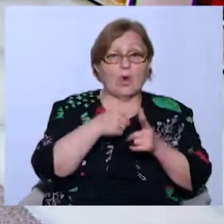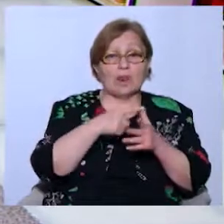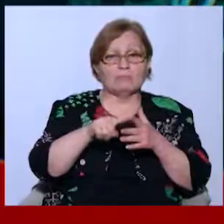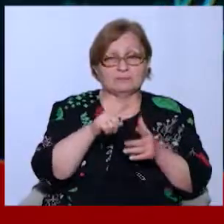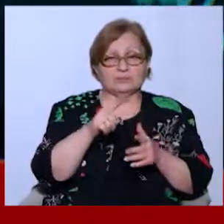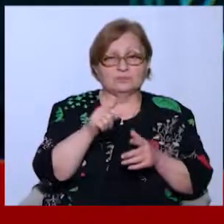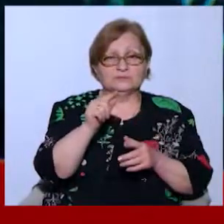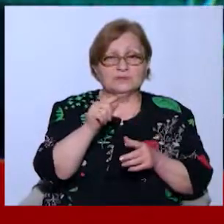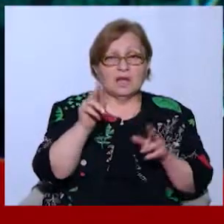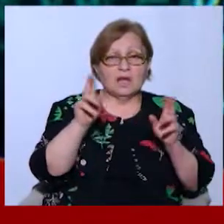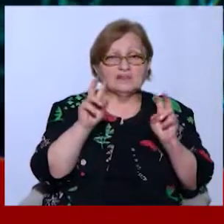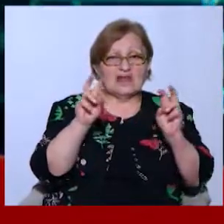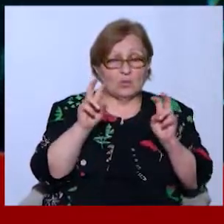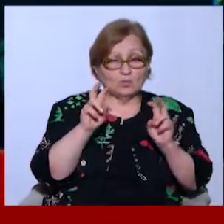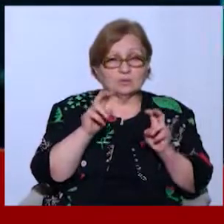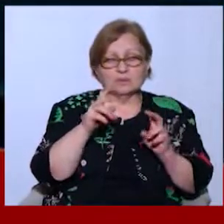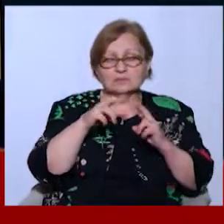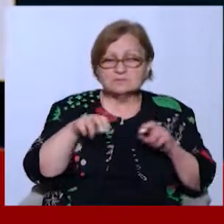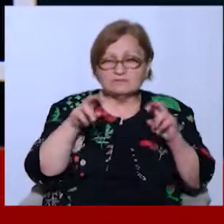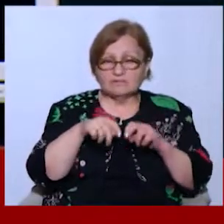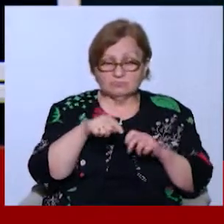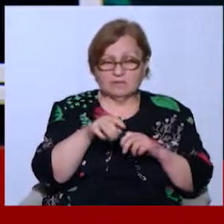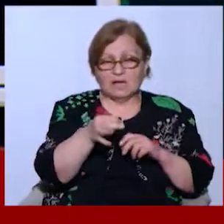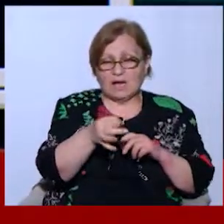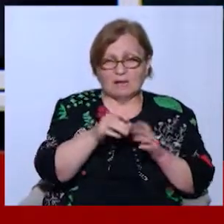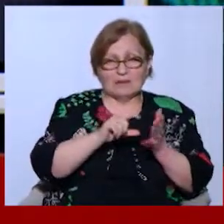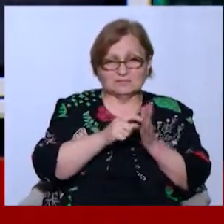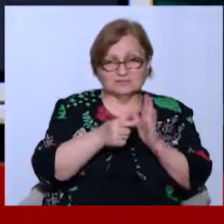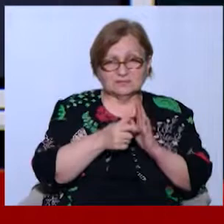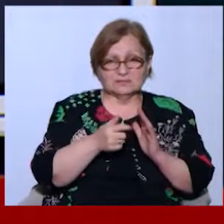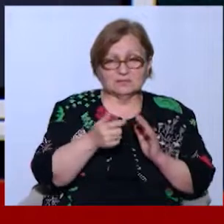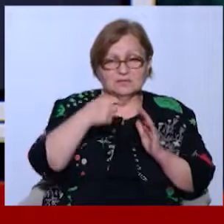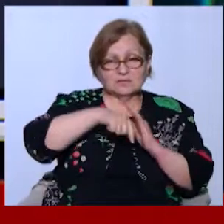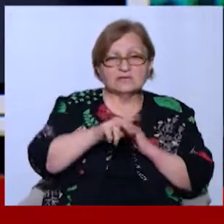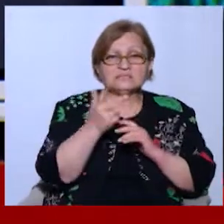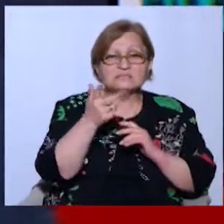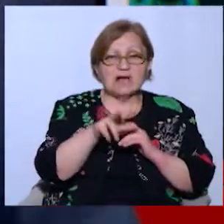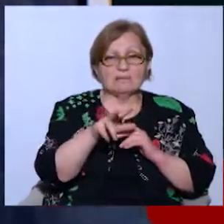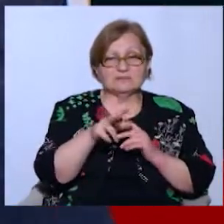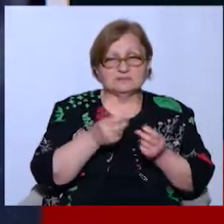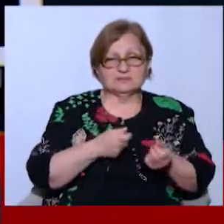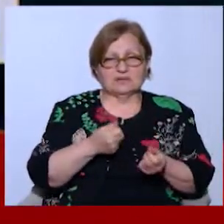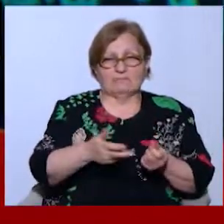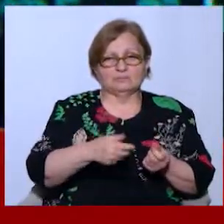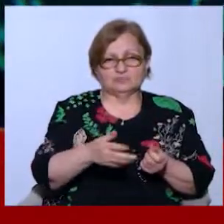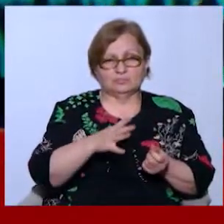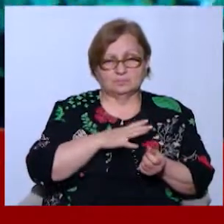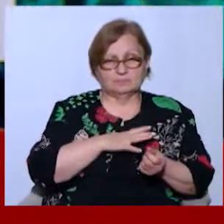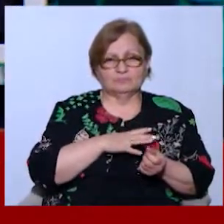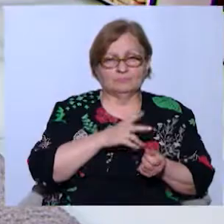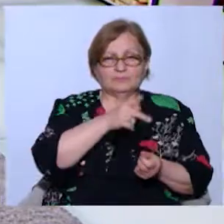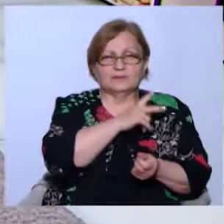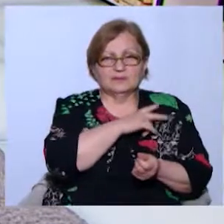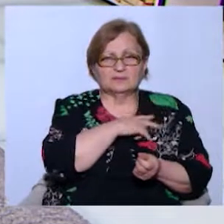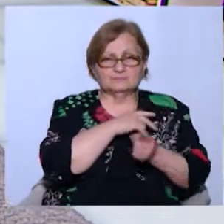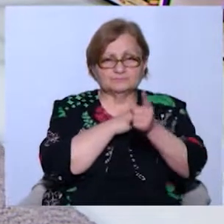რამოდენიმე მეცნიერი იკვლევდა კამათლის სხვადასხვა ალბათობას, სამი კამათლით ხდებოდა ხოლმე თამაში. აი ნახეთ, ნუ აქ ინგლისურად არის,